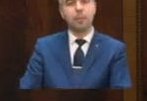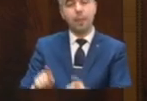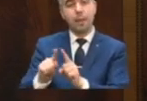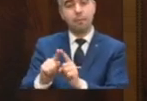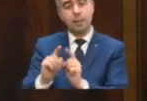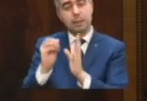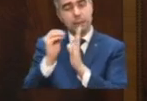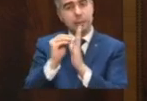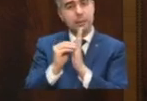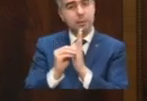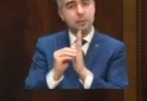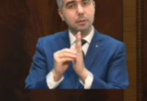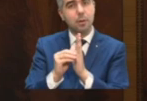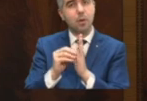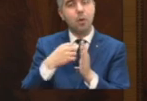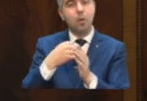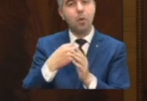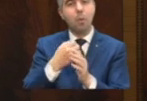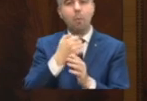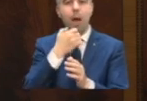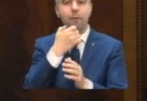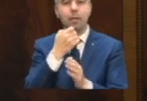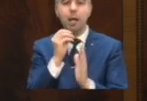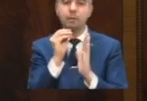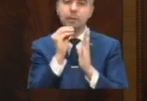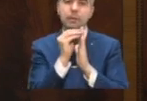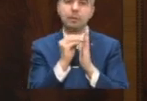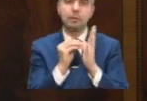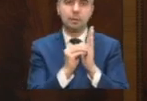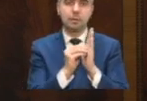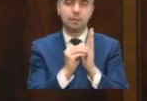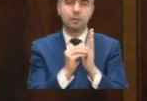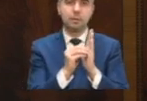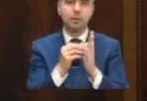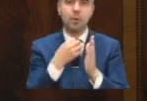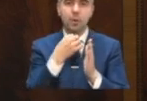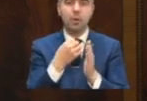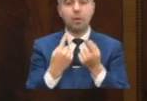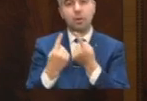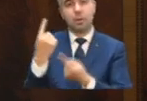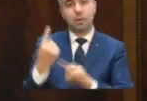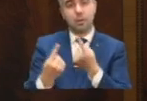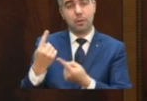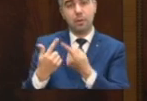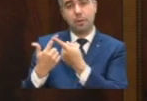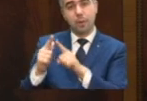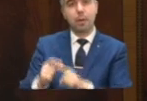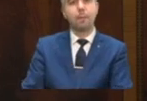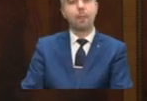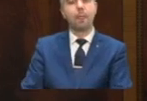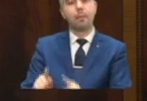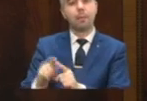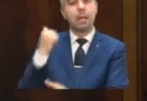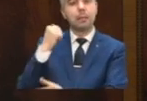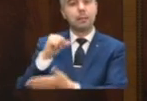خلق مشاكل وسيخلقها، يا إما الناس ما كينتابوش، يا إما كيخلوا هذوك السكنيات إلى زمن معين، إدارة